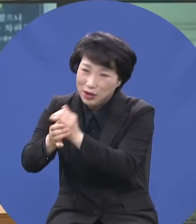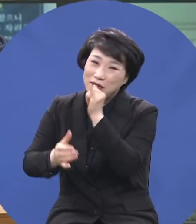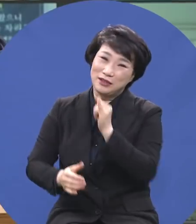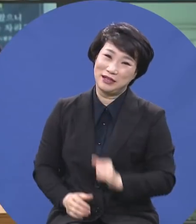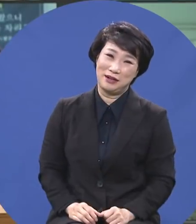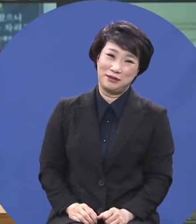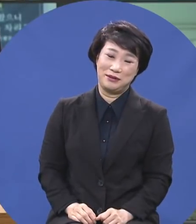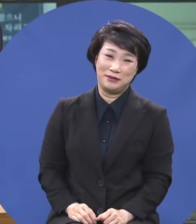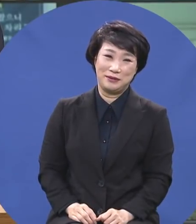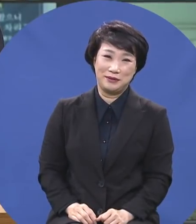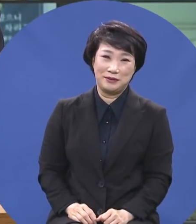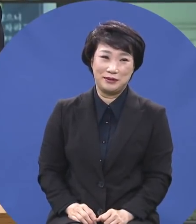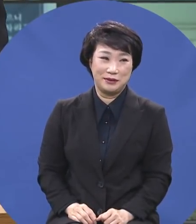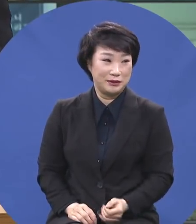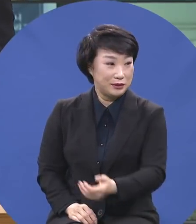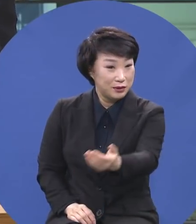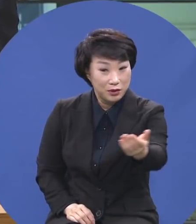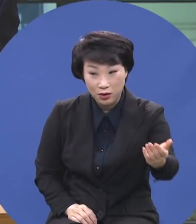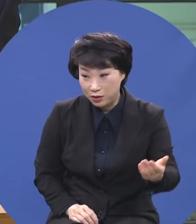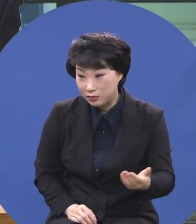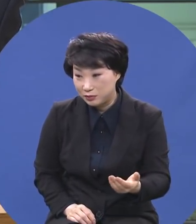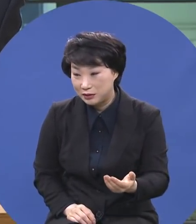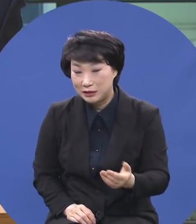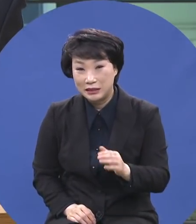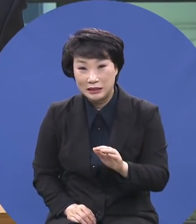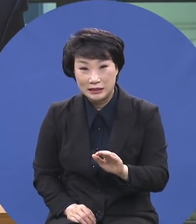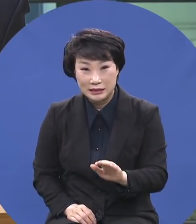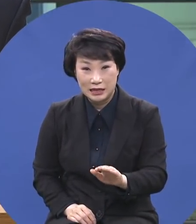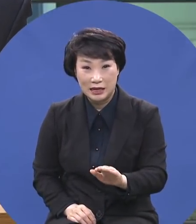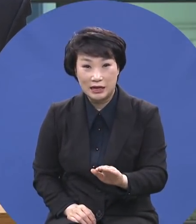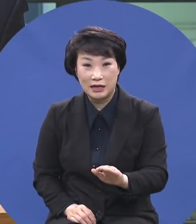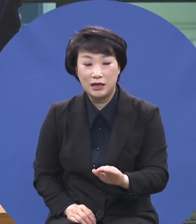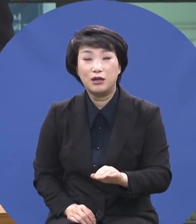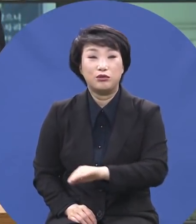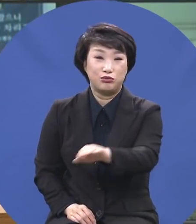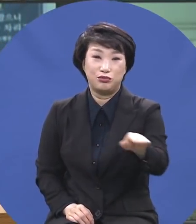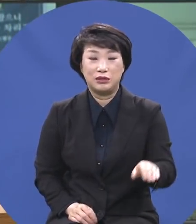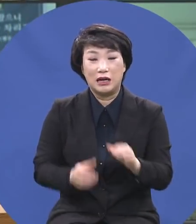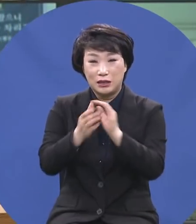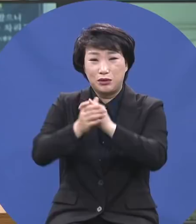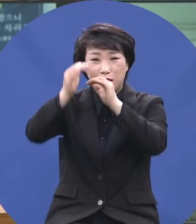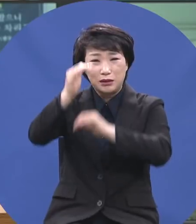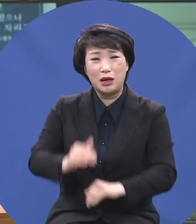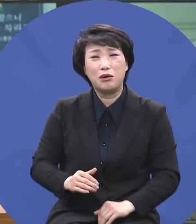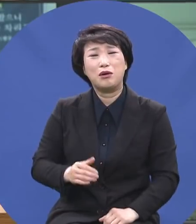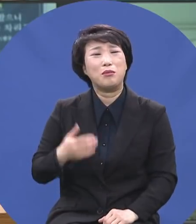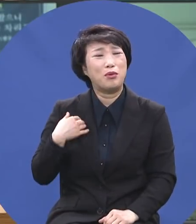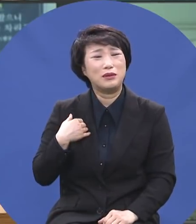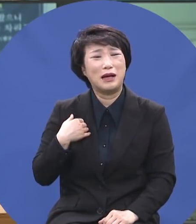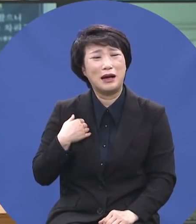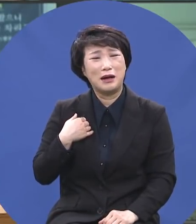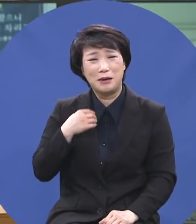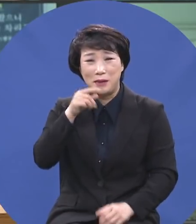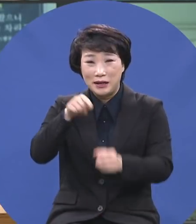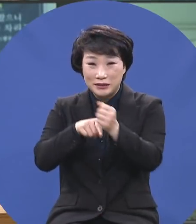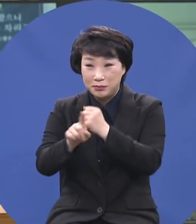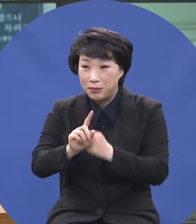예. 여러분 얼마나 우리가 빌 바를 모른단 말이 무슨